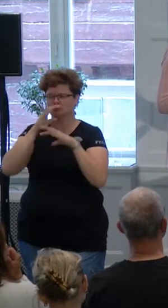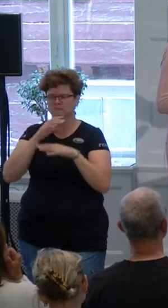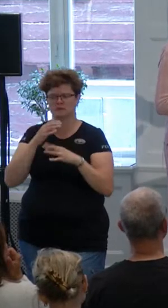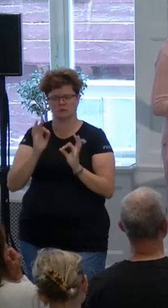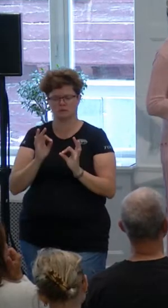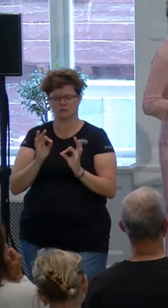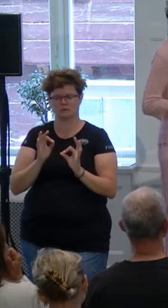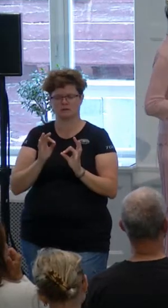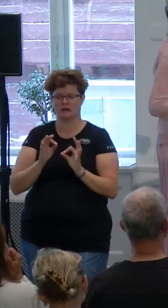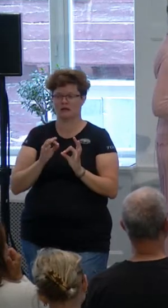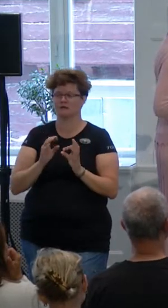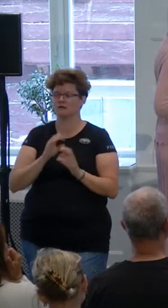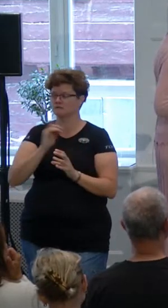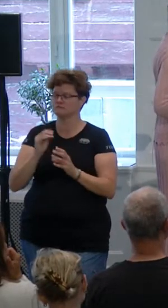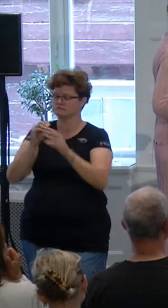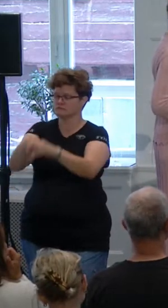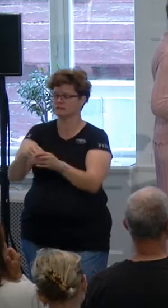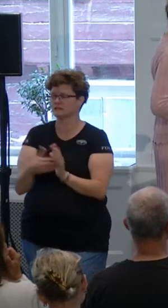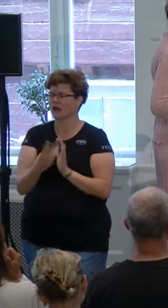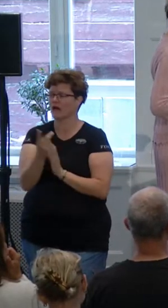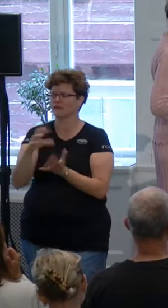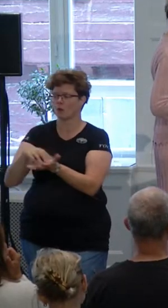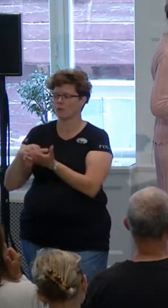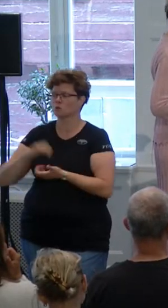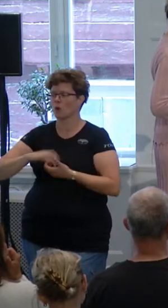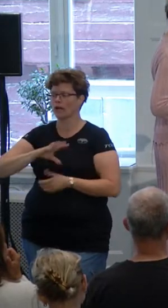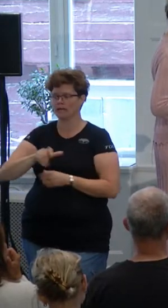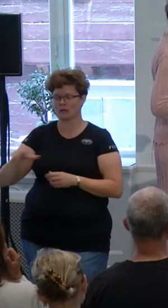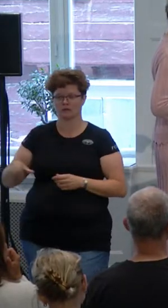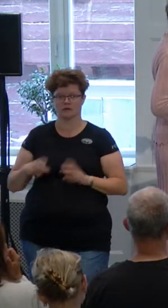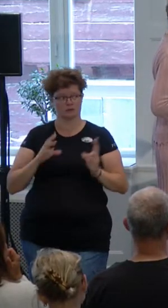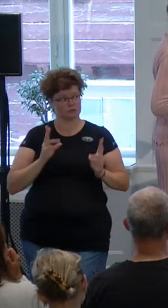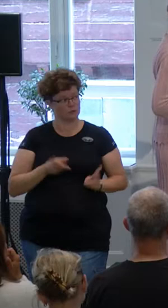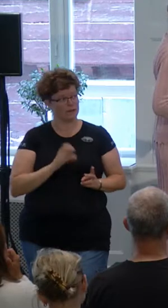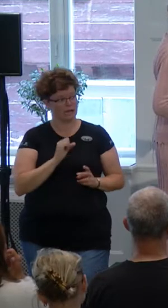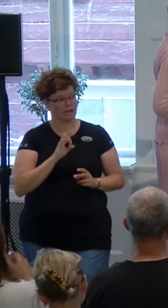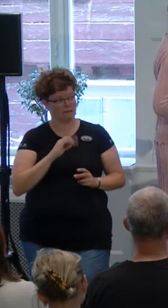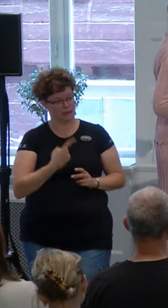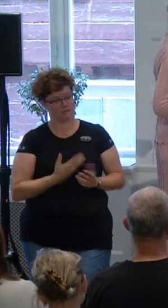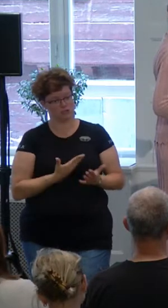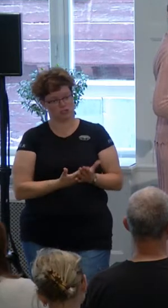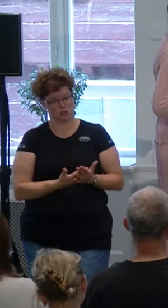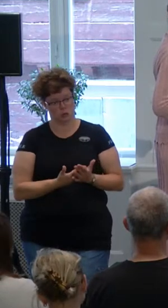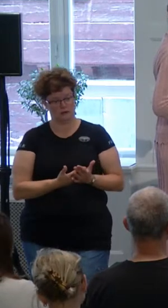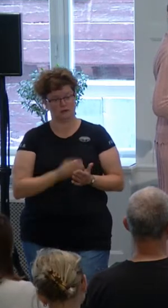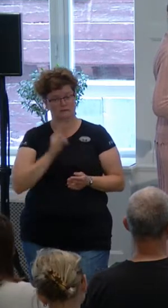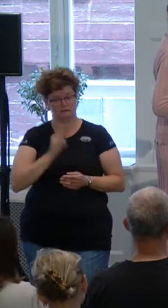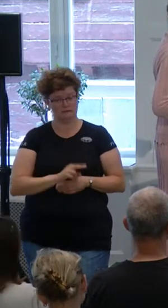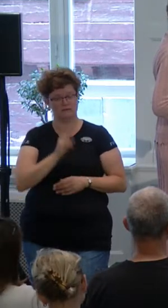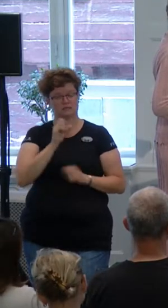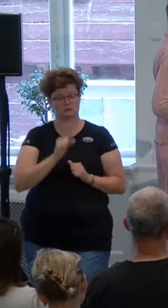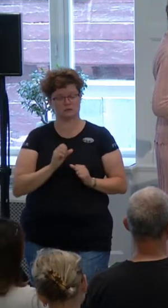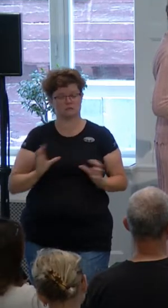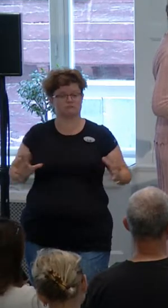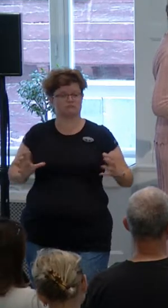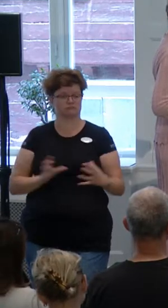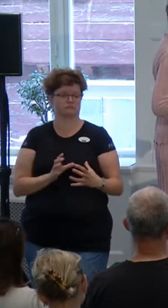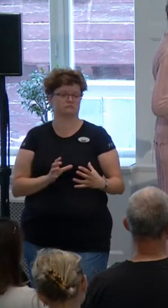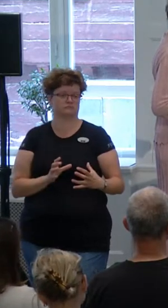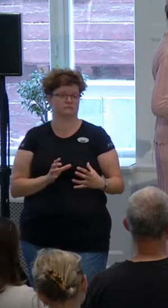applicera det då i andra kommuner och regioner? Nej, men det som Kjellberg föreslår, att man faktiskt skulle ta och slå